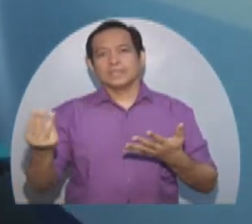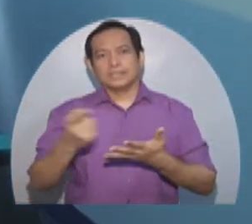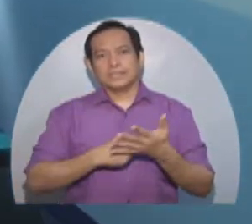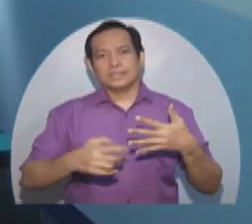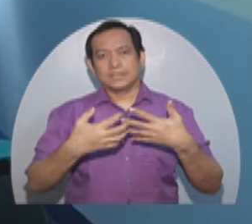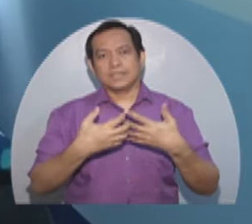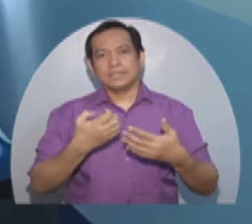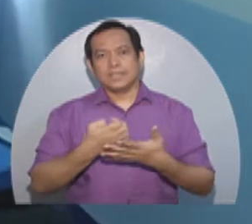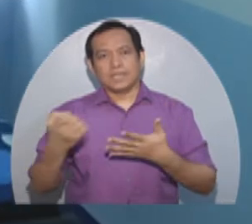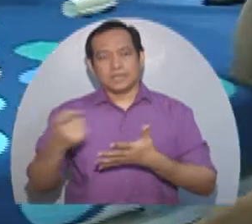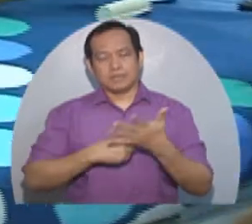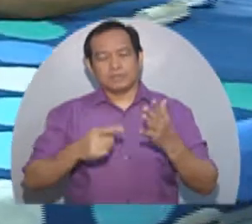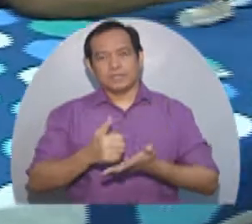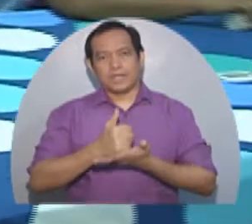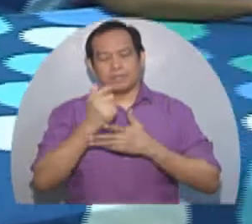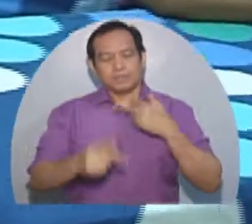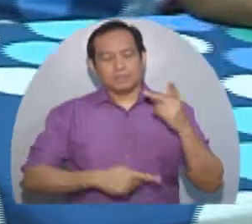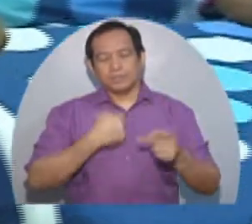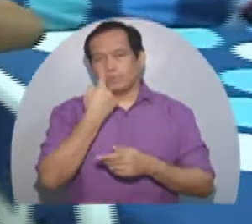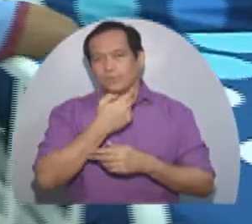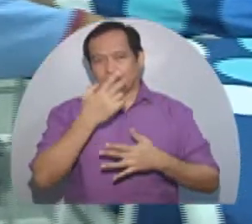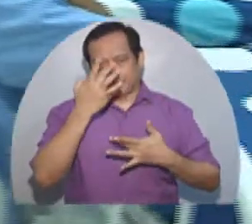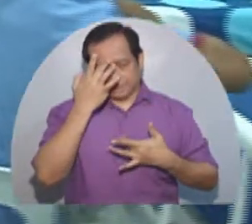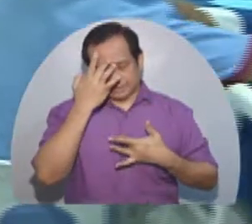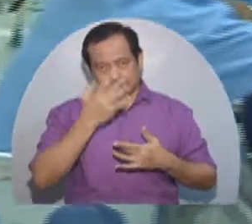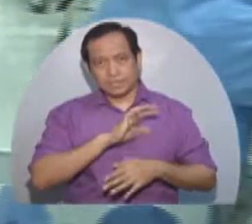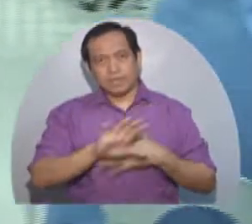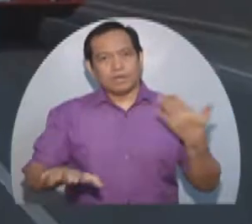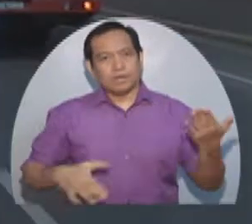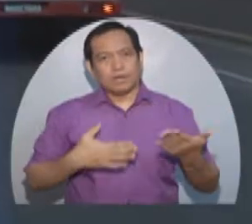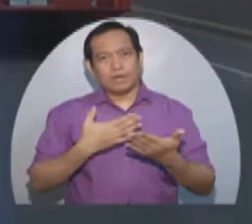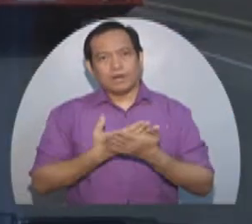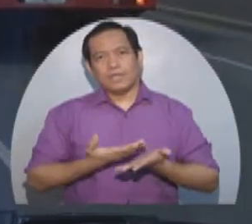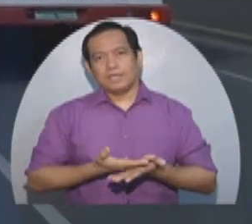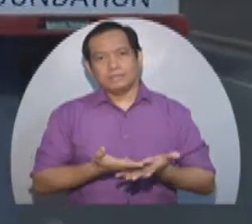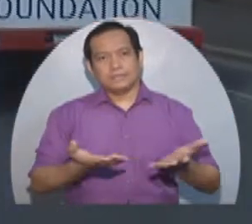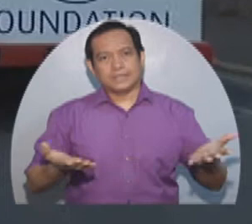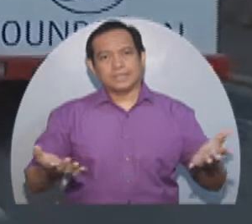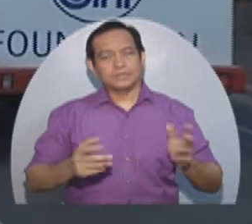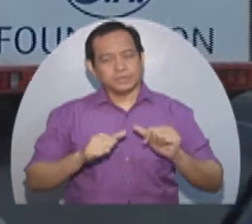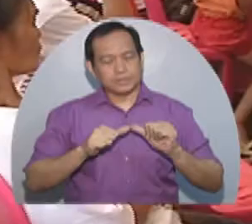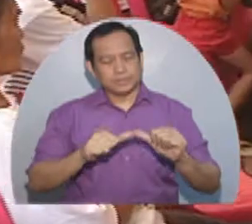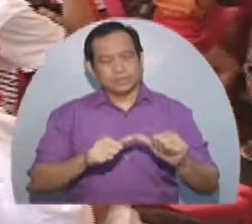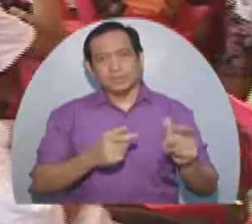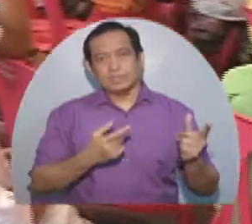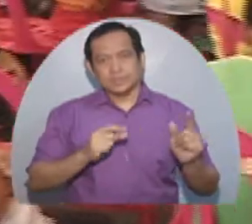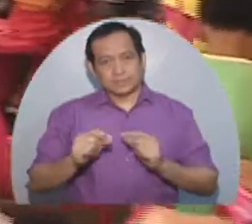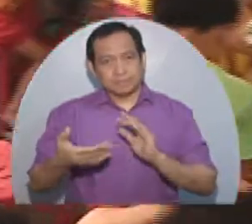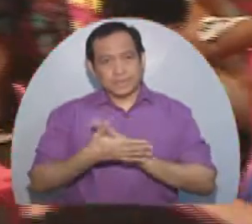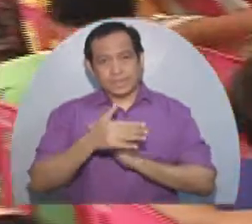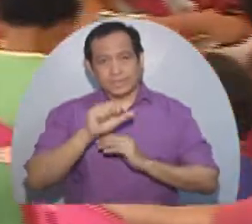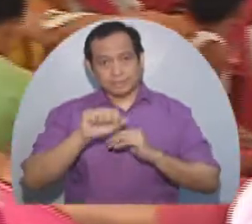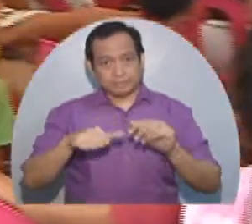medikal para makatulong sa mga kababayan natin na may karamdaman. Ang lahat ng ito ay patuloy na